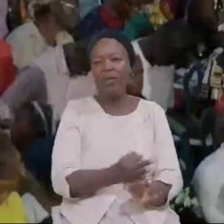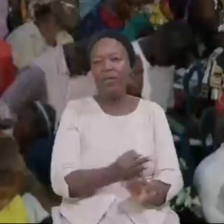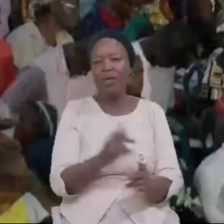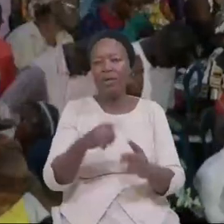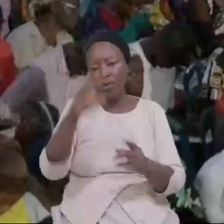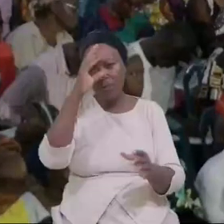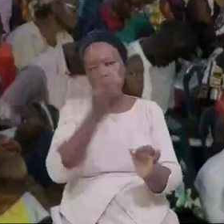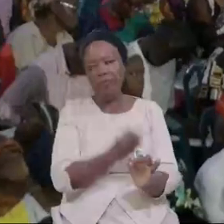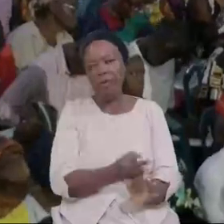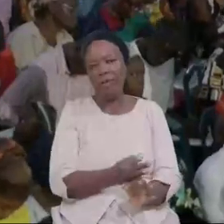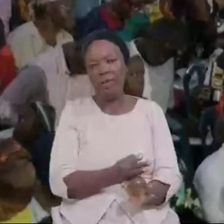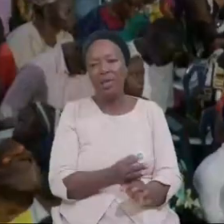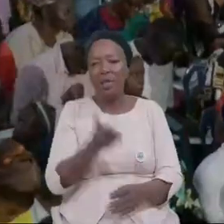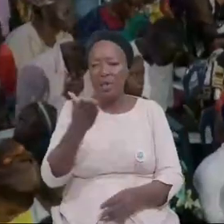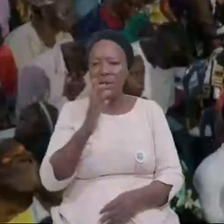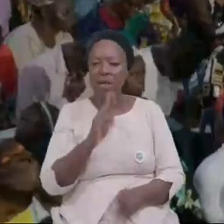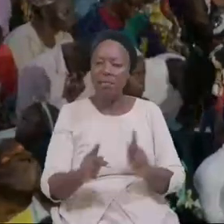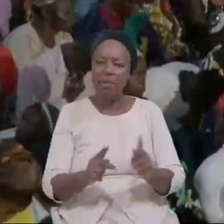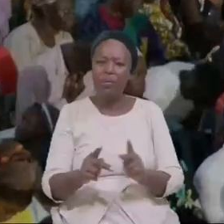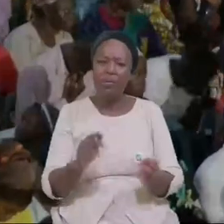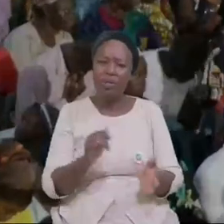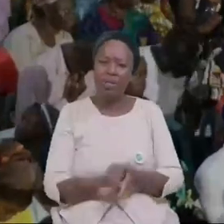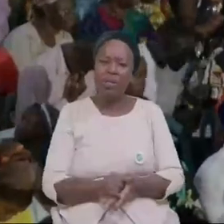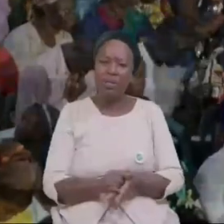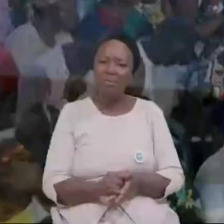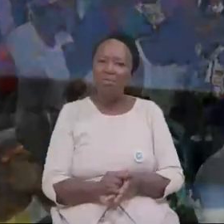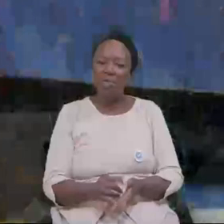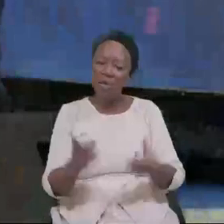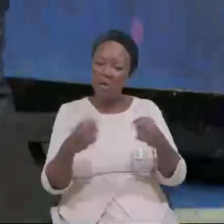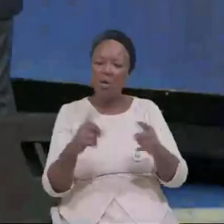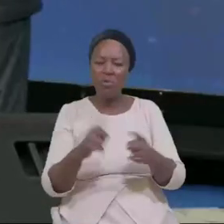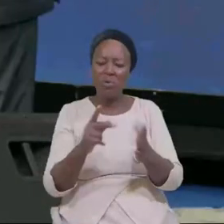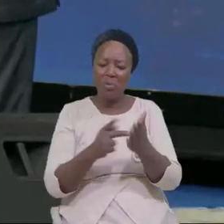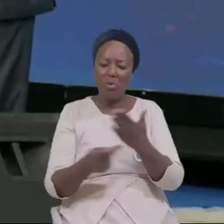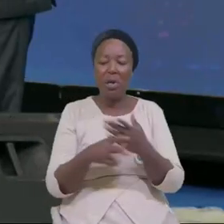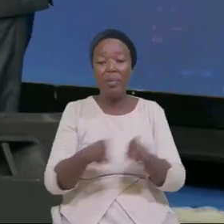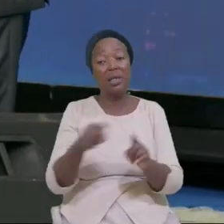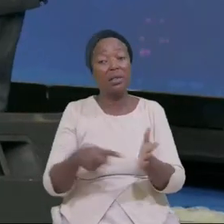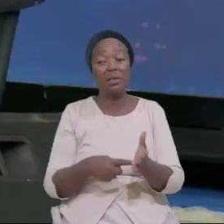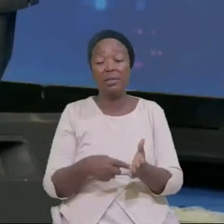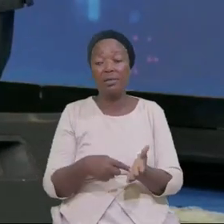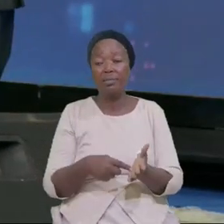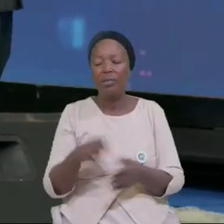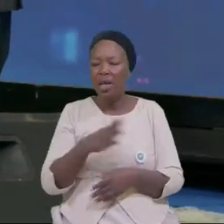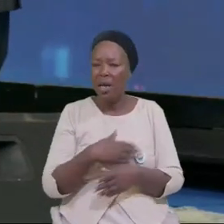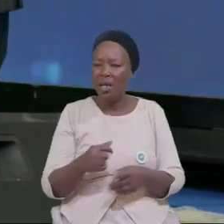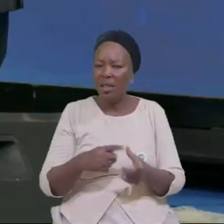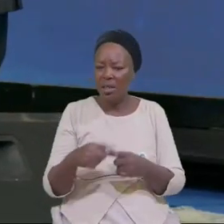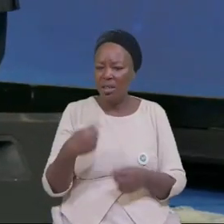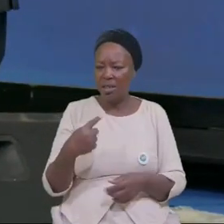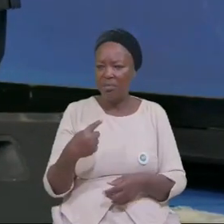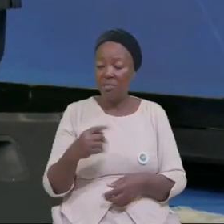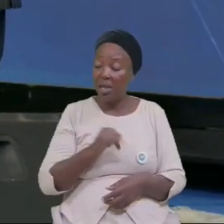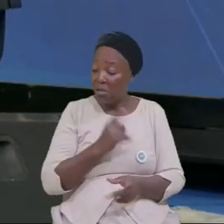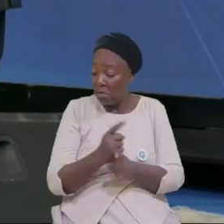par la foi et pour la foi. Il y a des gens qui viennent à une croisade comme celle-ci, qui disent, je suis